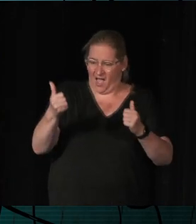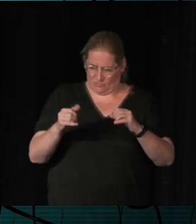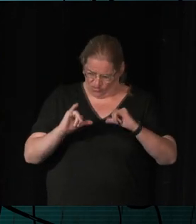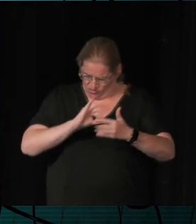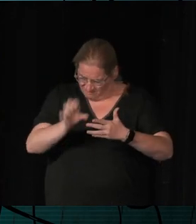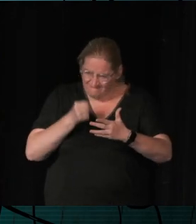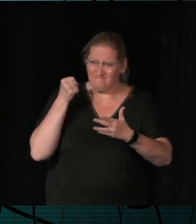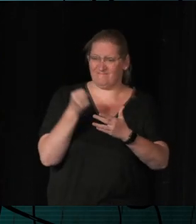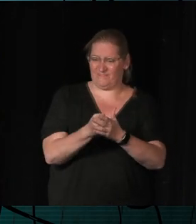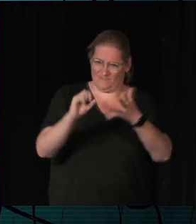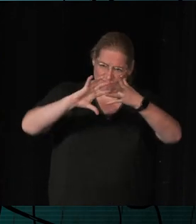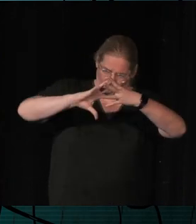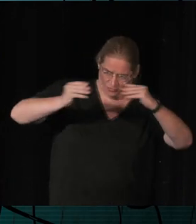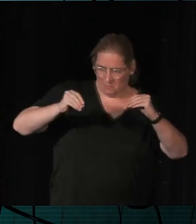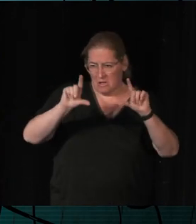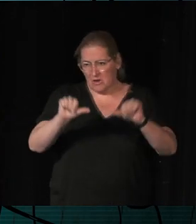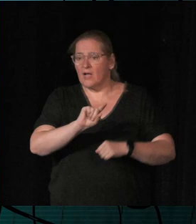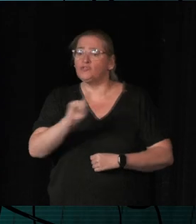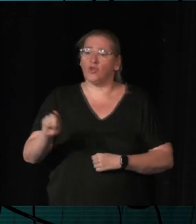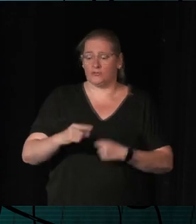assumé. Et pour moi,